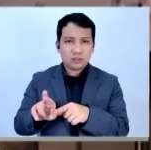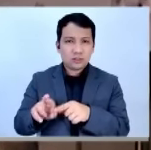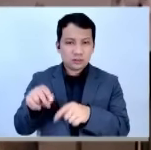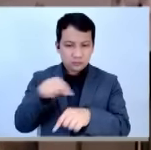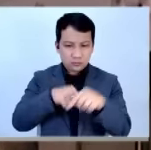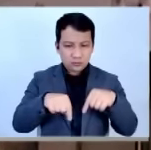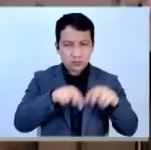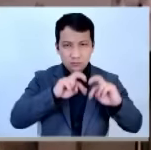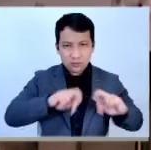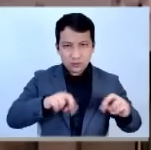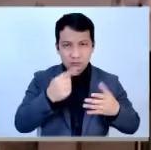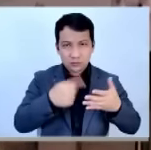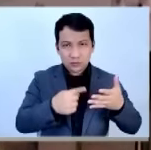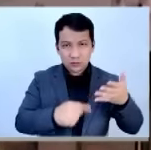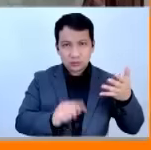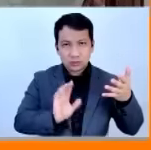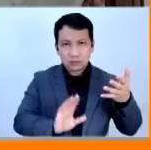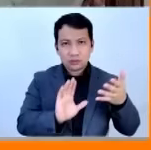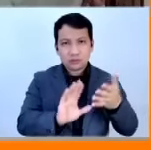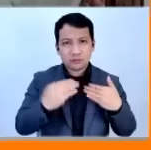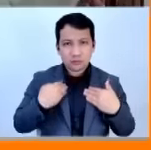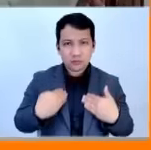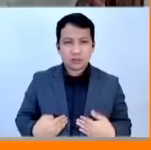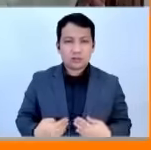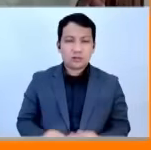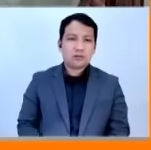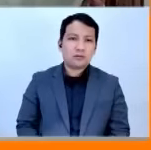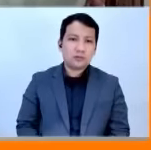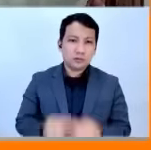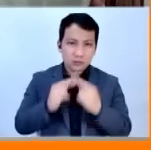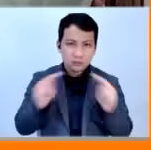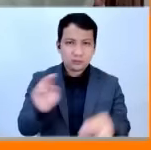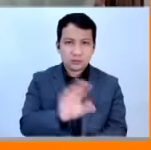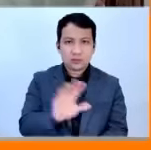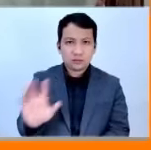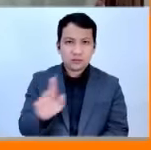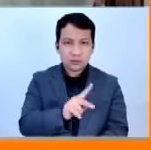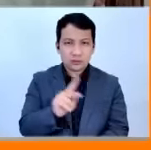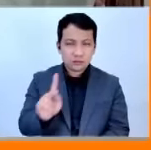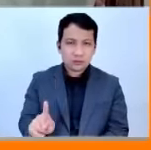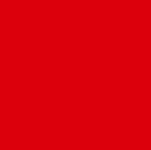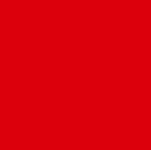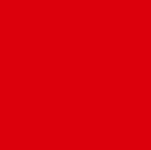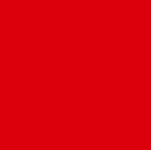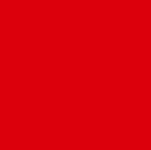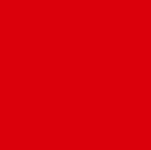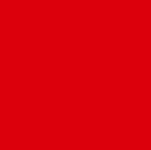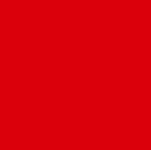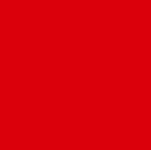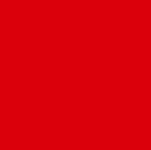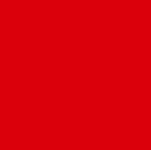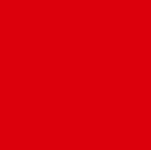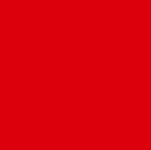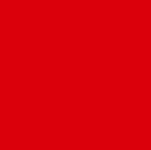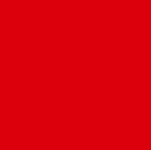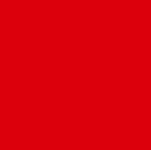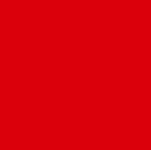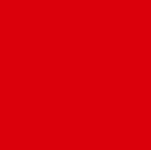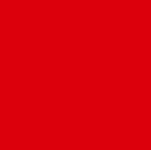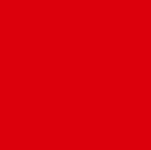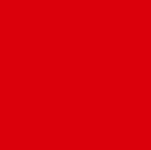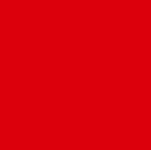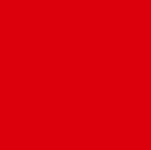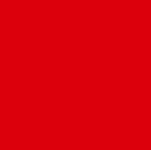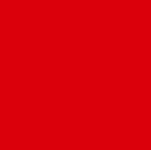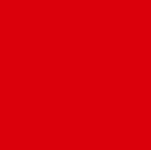dalawang biktima. Jester. Nag-uulat mula sa Pampanga. Maraming salamat, Rainiel Pawid. Mga kapatid, Jess De Los Santos